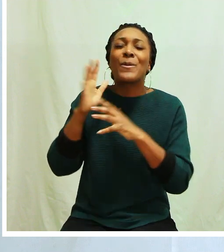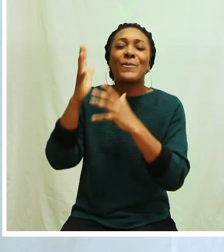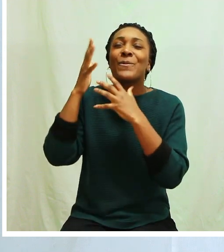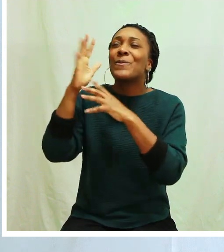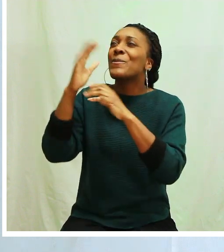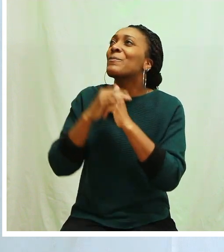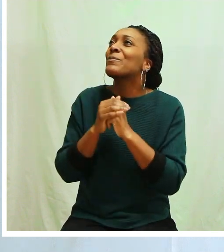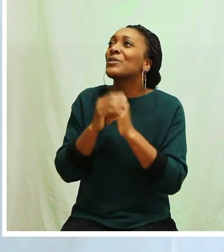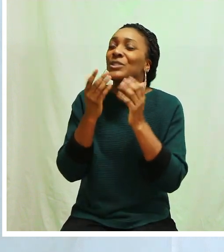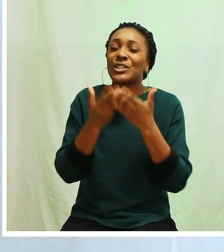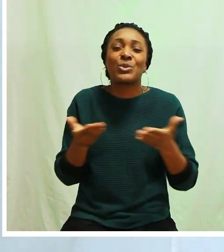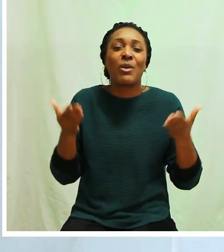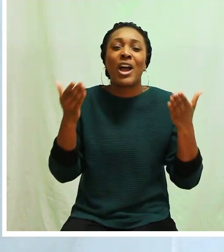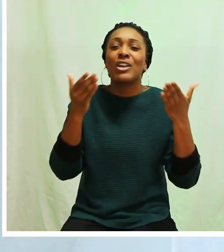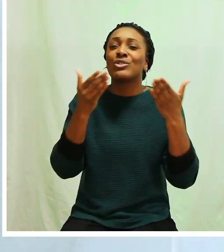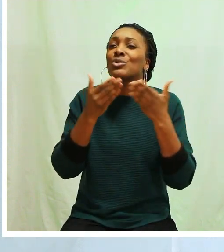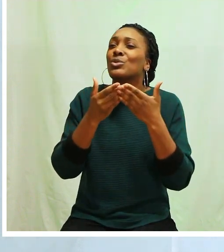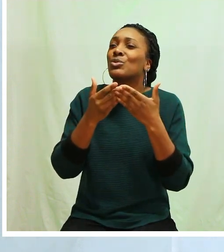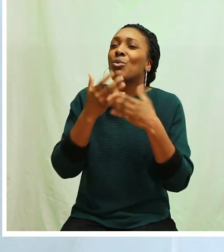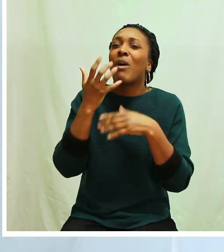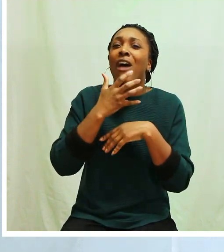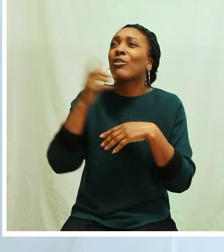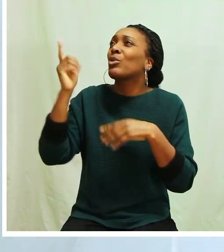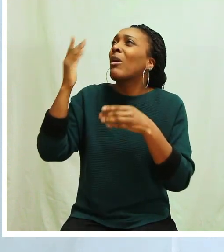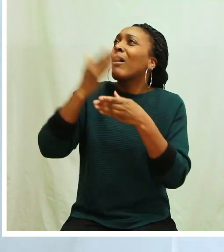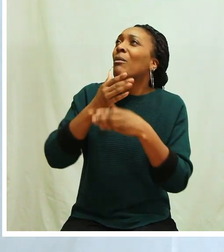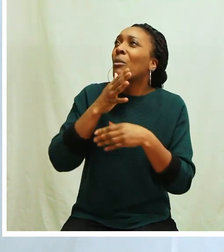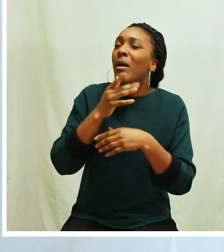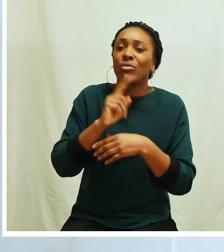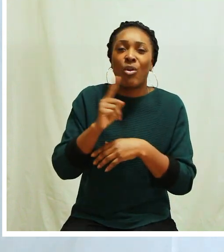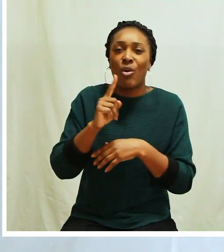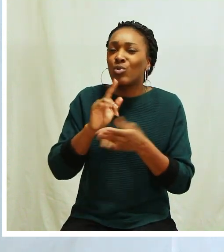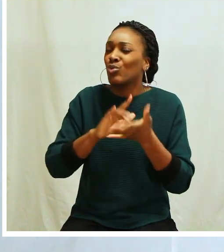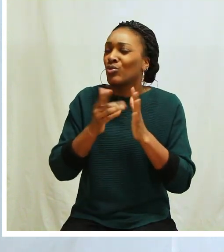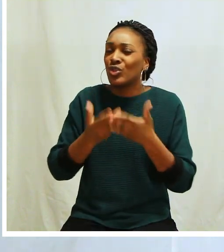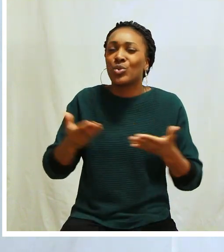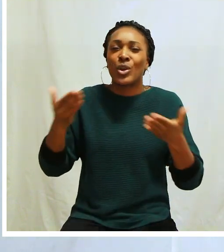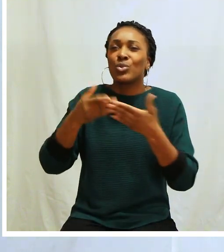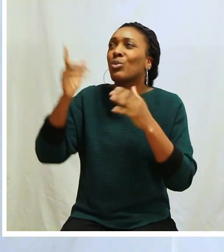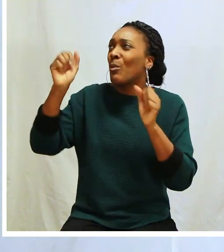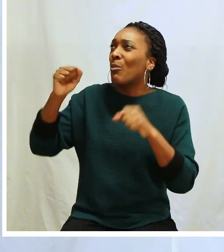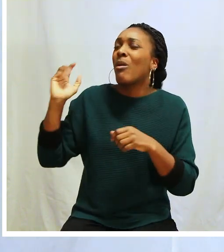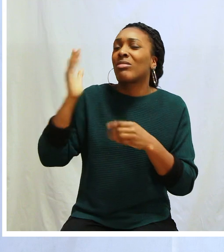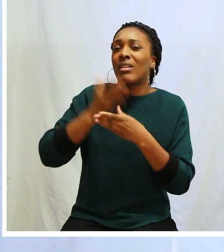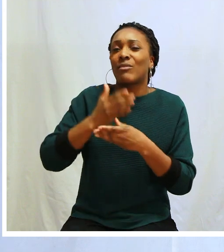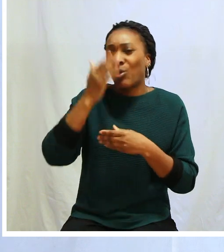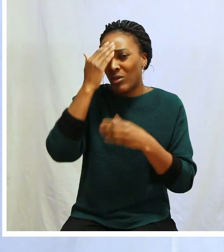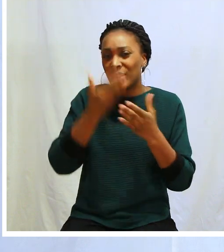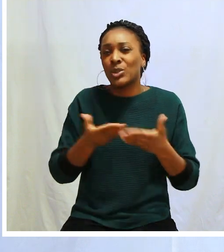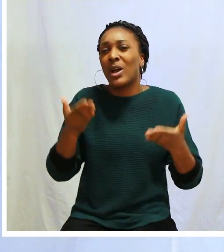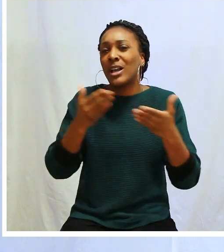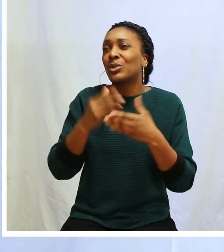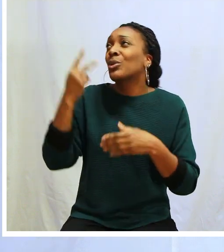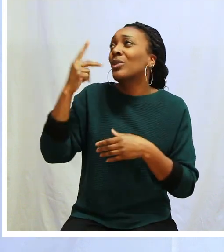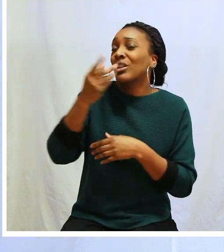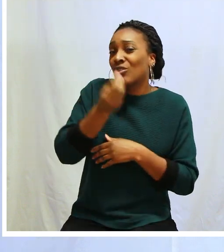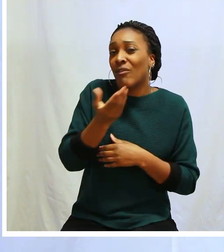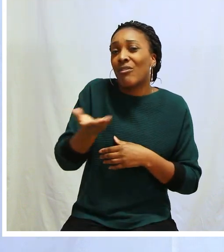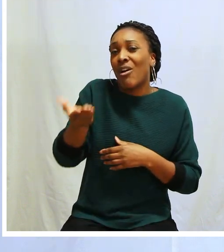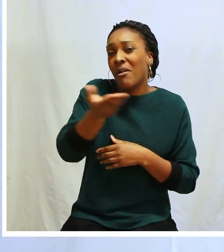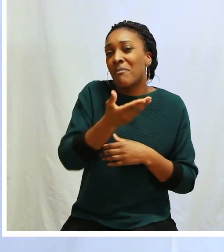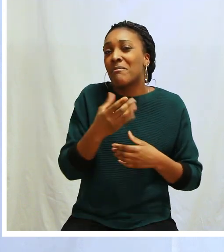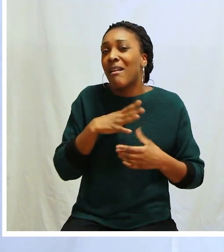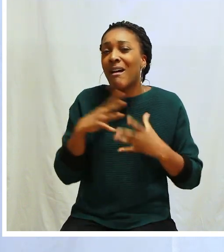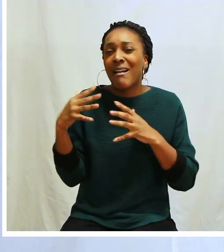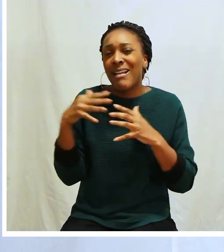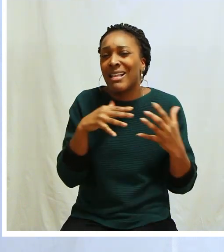pas de situation trop grande pour toi. Et tu connais aujourd'hui, Seigneur, la situation de tes enfants, et je prie particulièrement pour ceux qui sont dans l'épreuve, et une